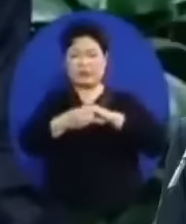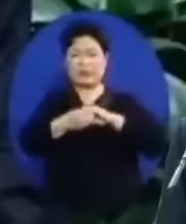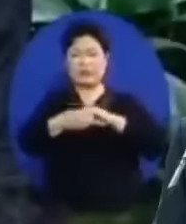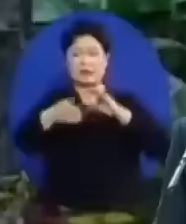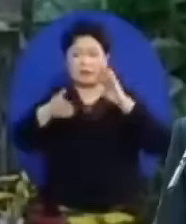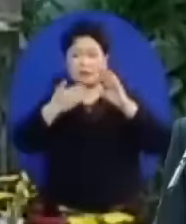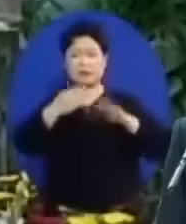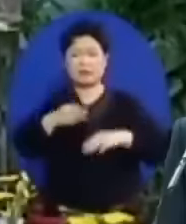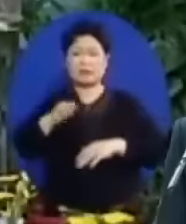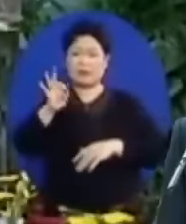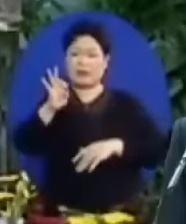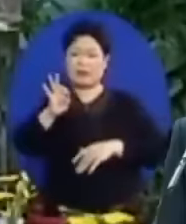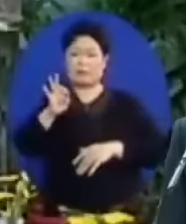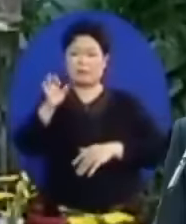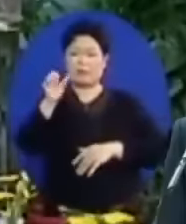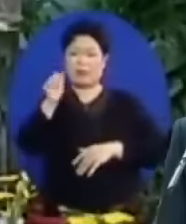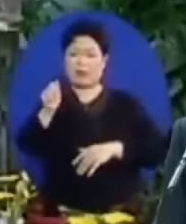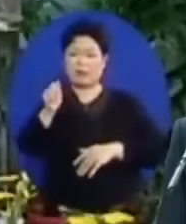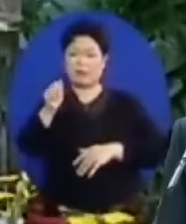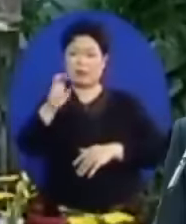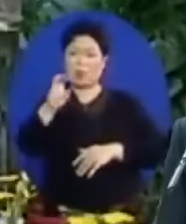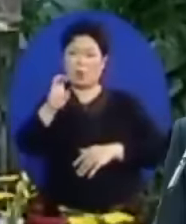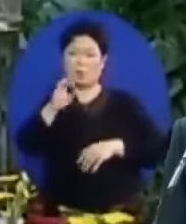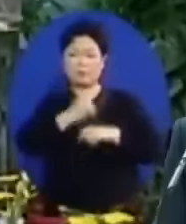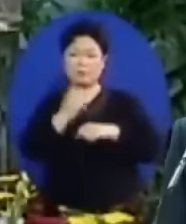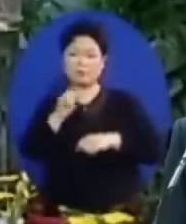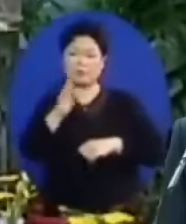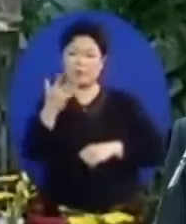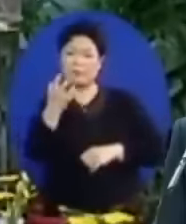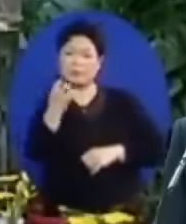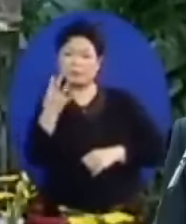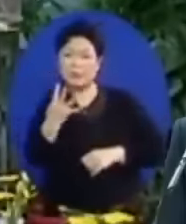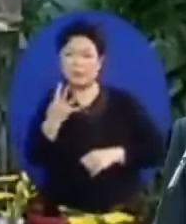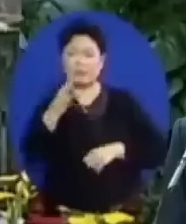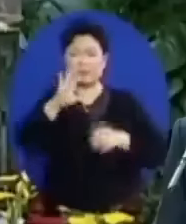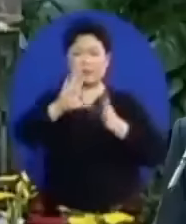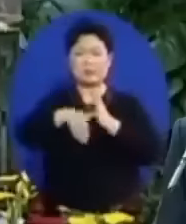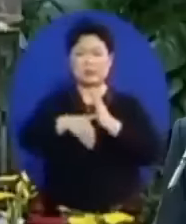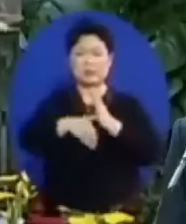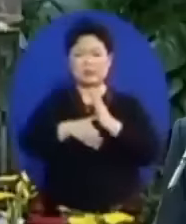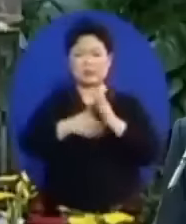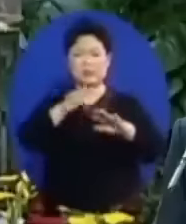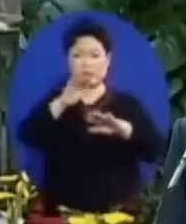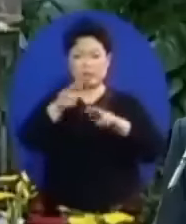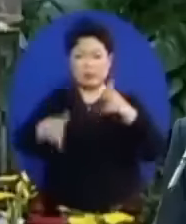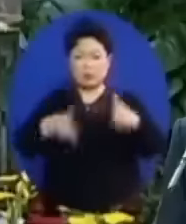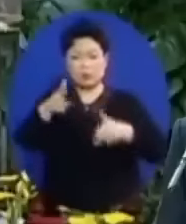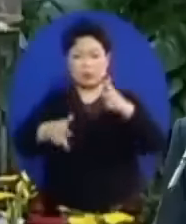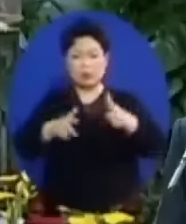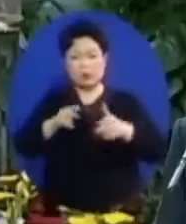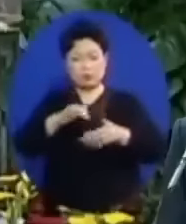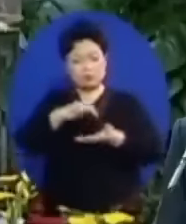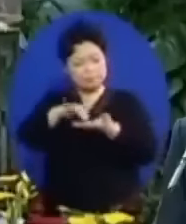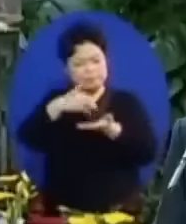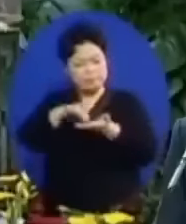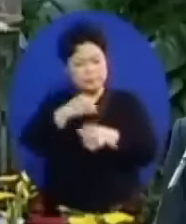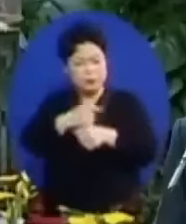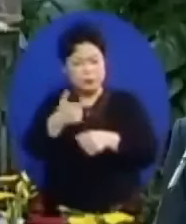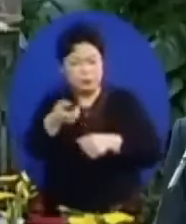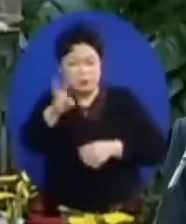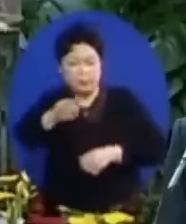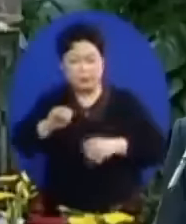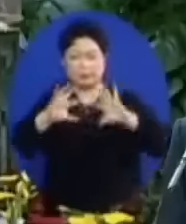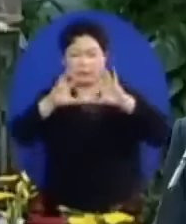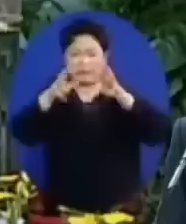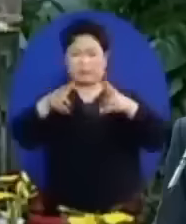국제연합식량농업기구인 FAO의 평가에 의하면 1984년 당시 농업생산액을 기준으로 계산해보면 60억